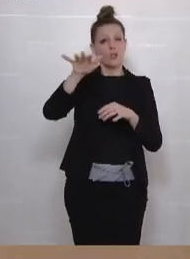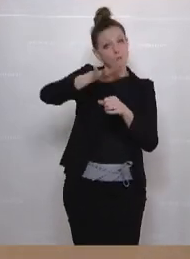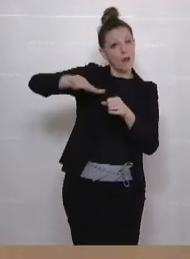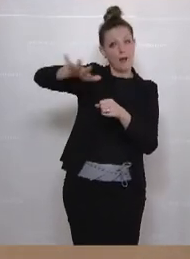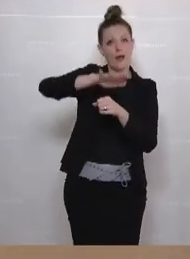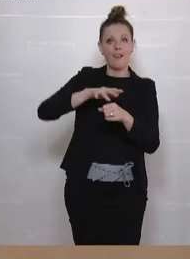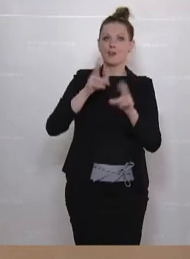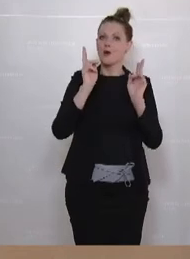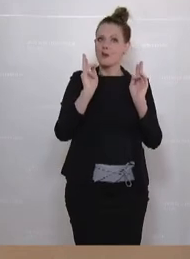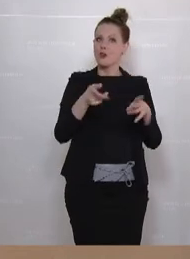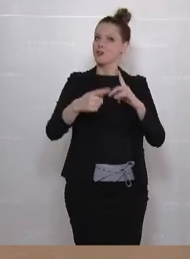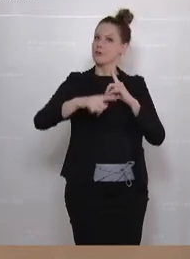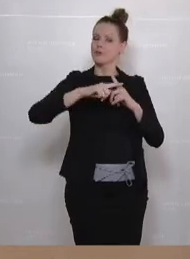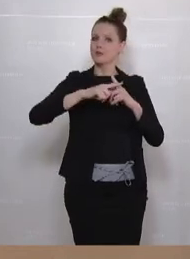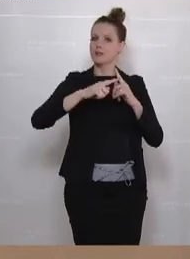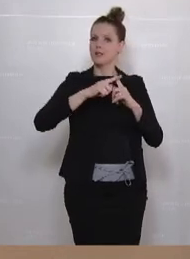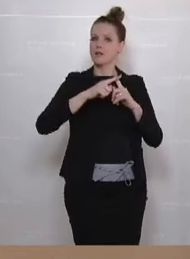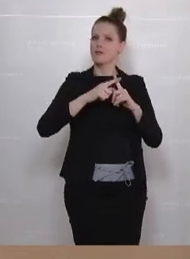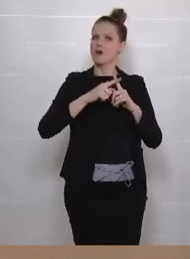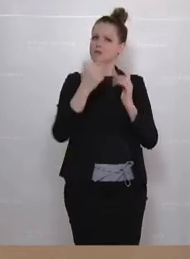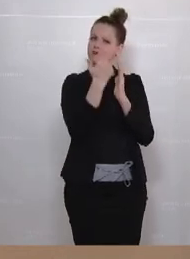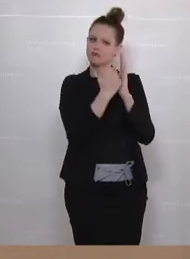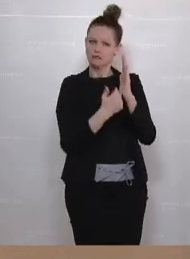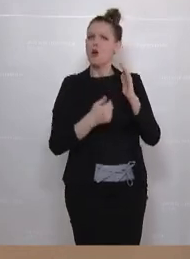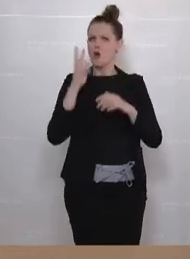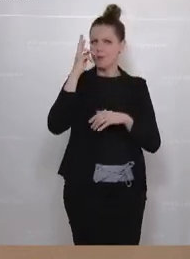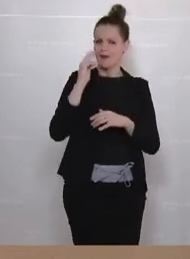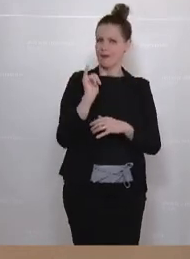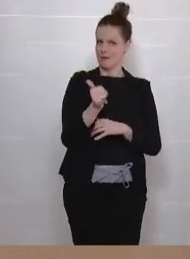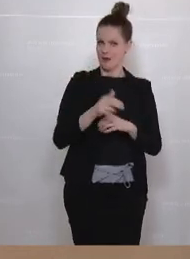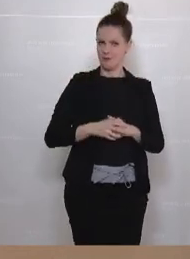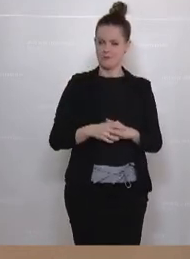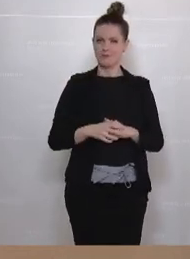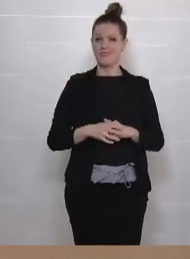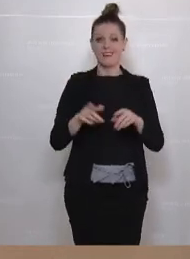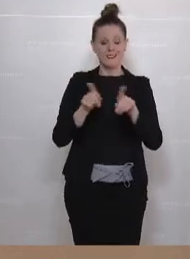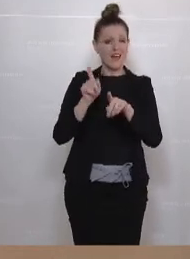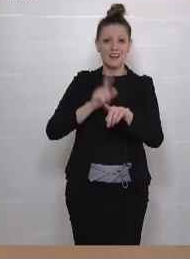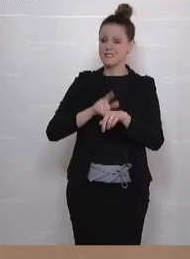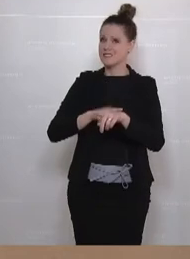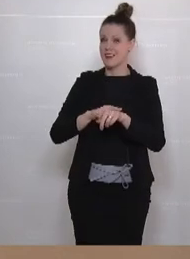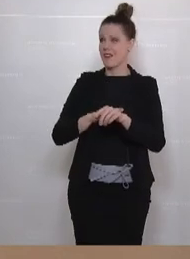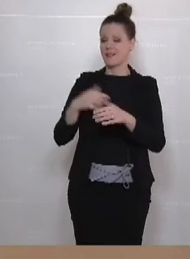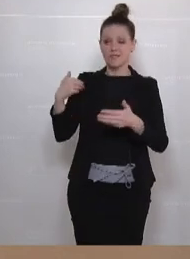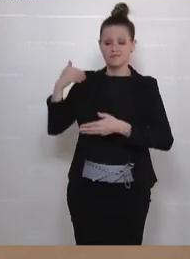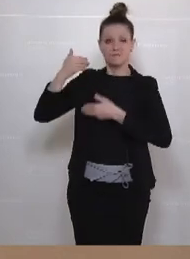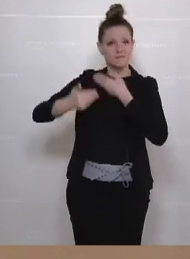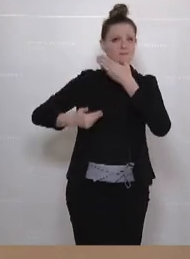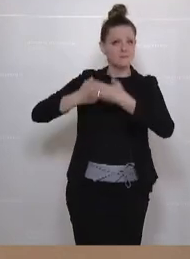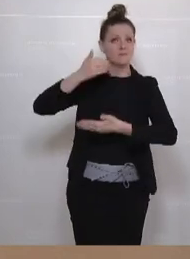da könnte man sich auch eine positive Agenda durchaus überlegen. Aber gleichzeitig sehen wir immer wieder wiederholt